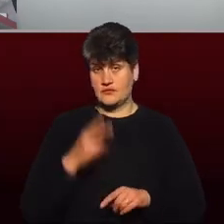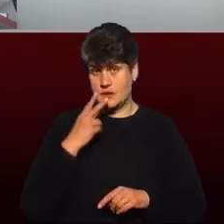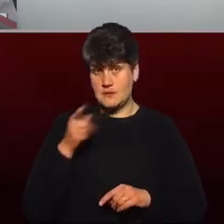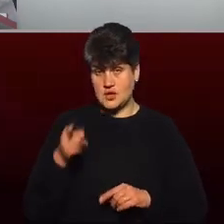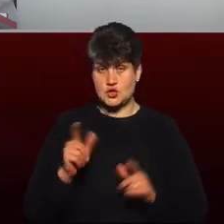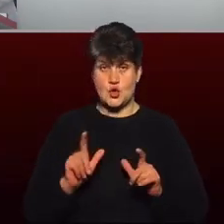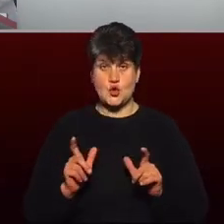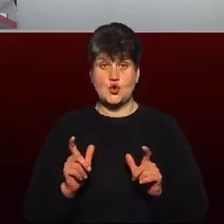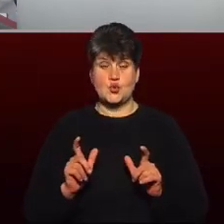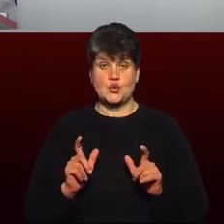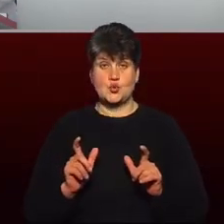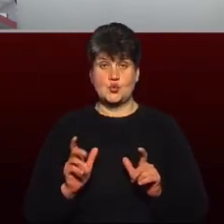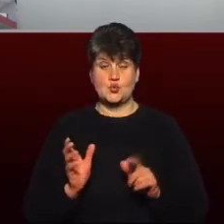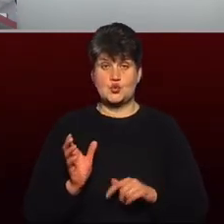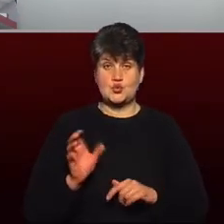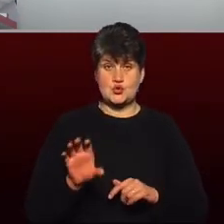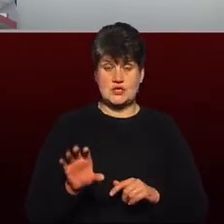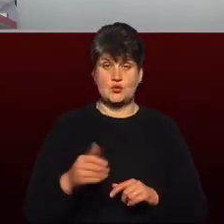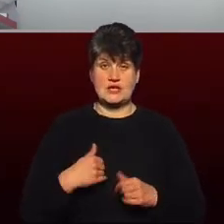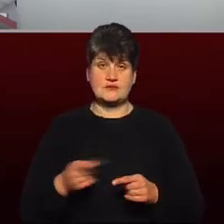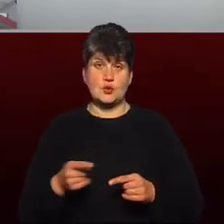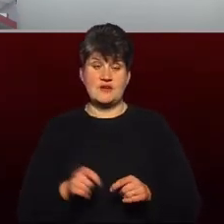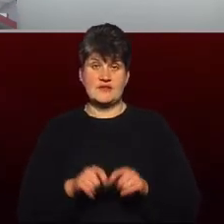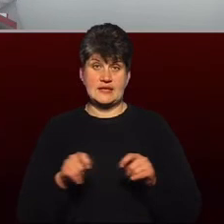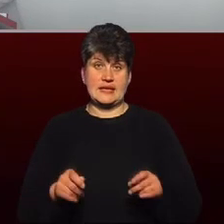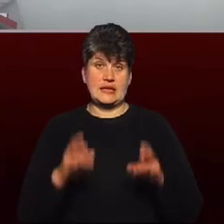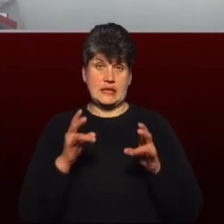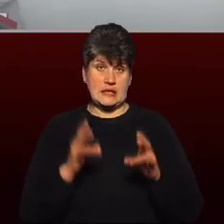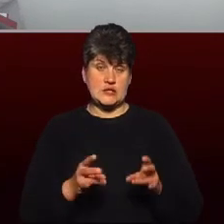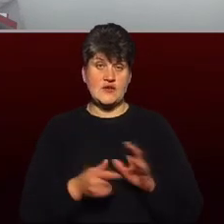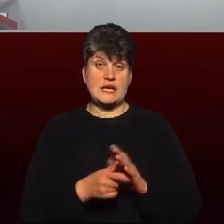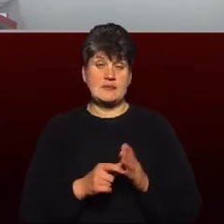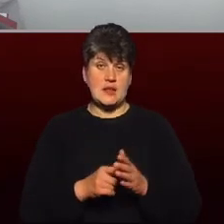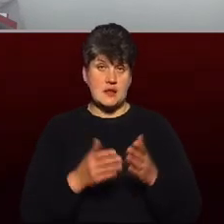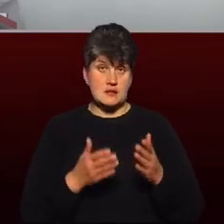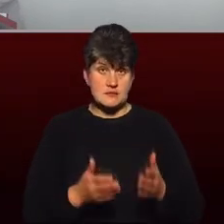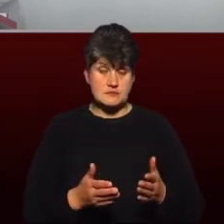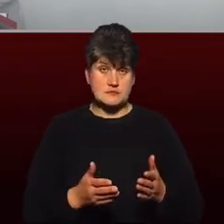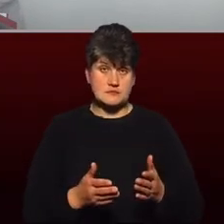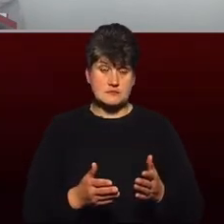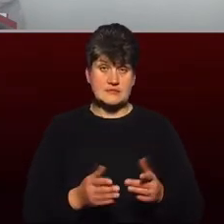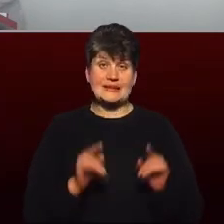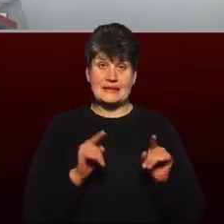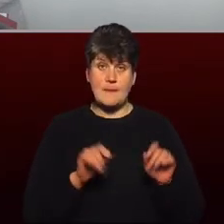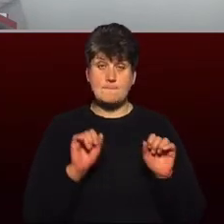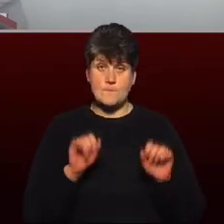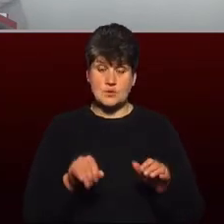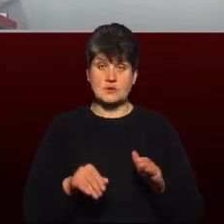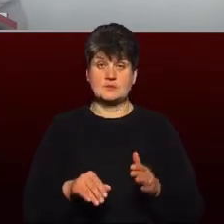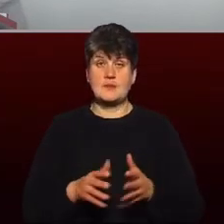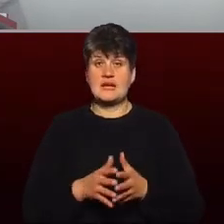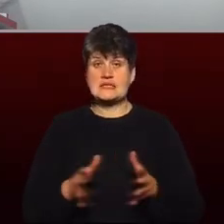сюжети. У нас в Тернополі відкрилася кризова кімната. Так, так. Там можна перебувати максимальний